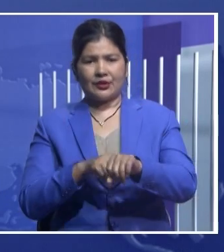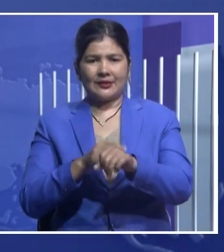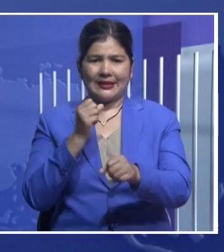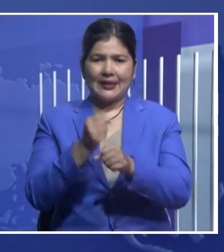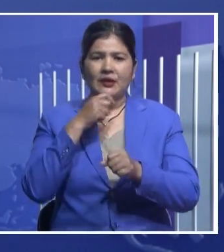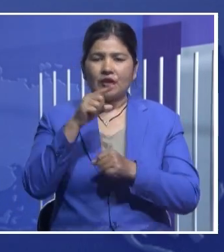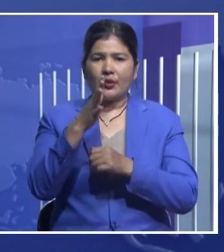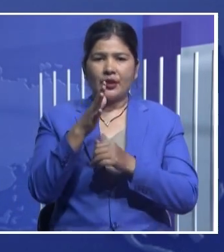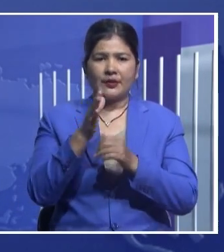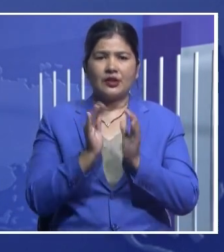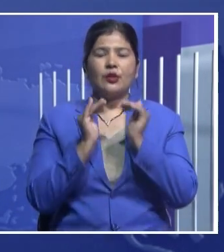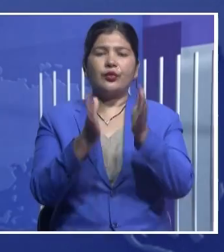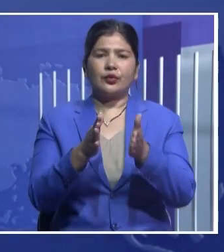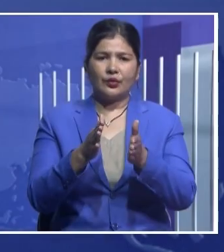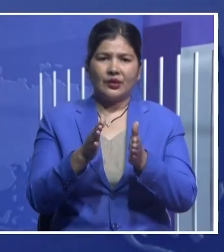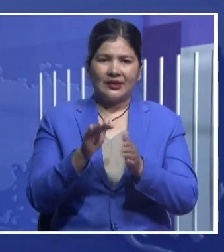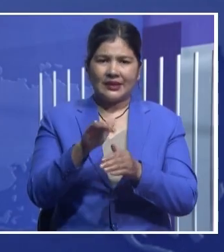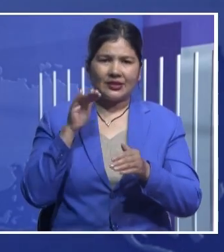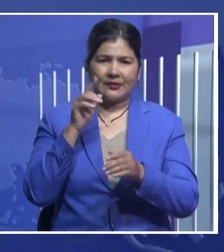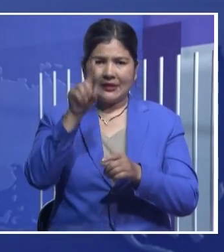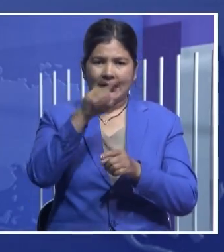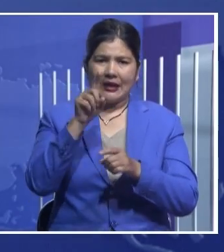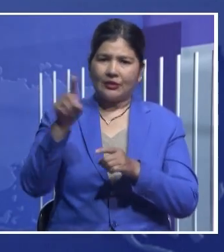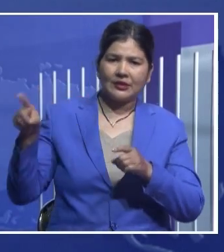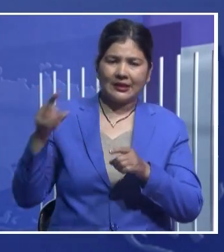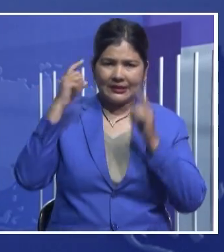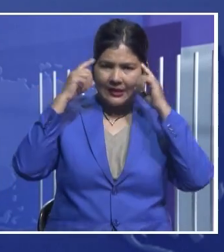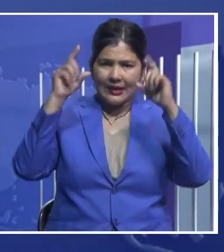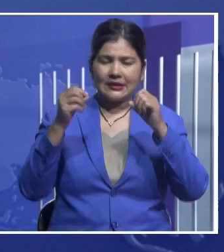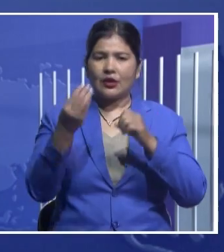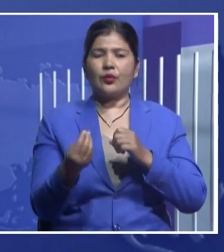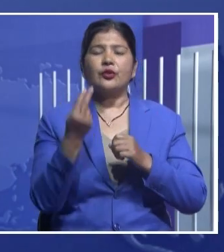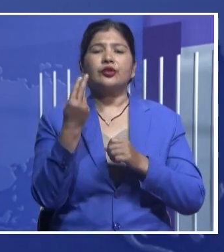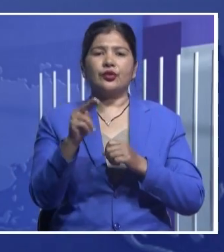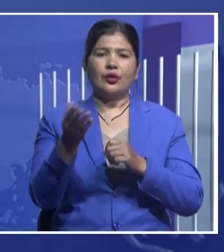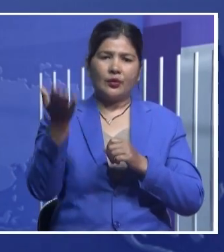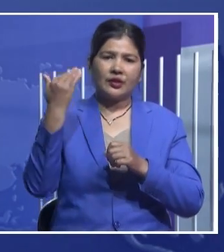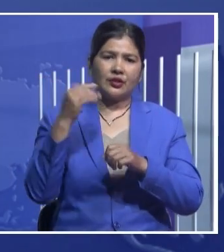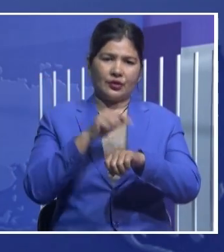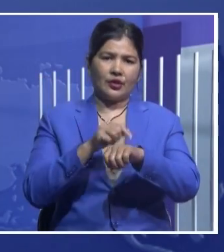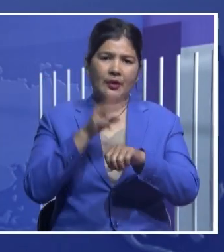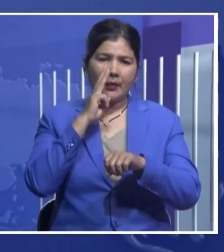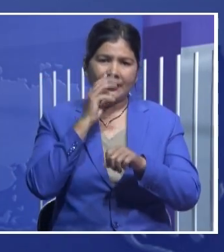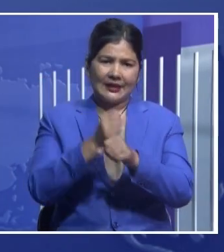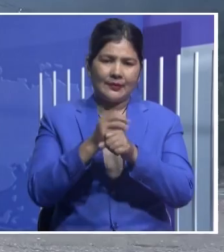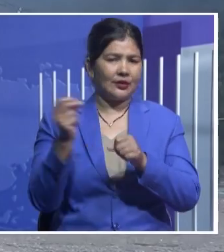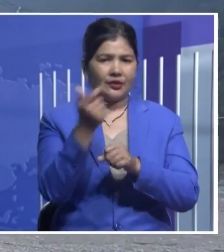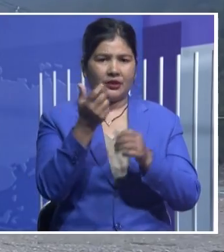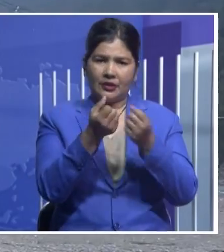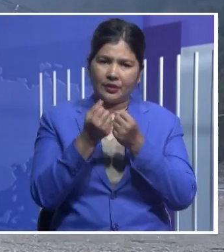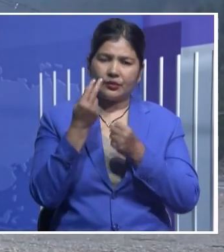नभएपछि पुलको विषयमा नागरिक स्तरमा आलोचना बढी र आशा कम थियो, तर पछिल्लो समयमा भने कामले गति लिएको छ।